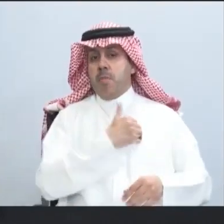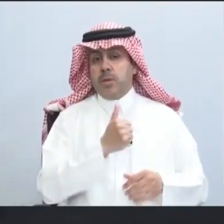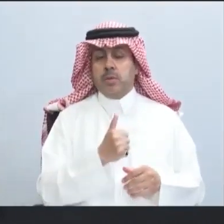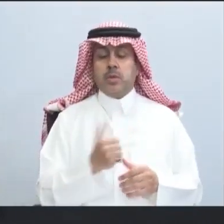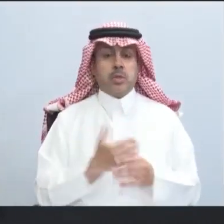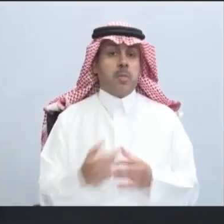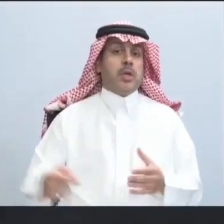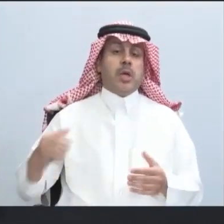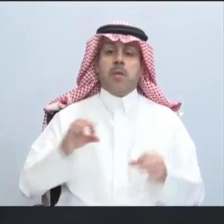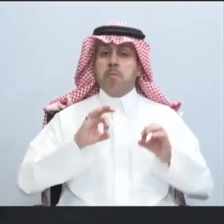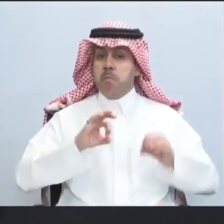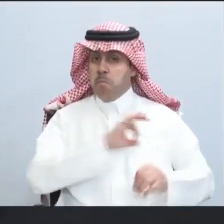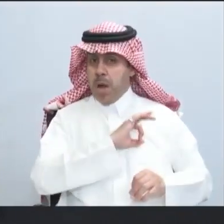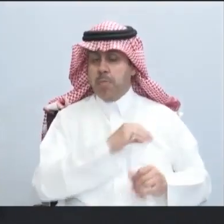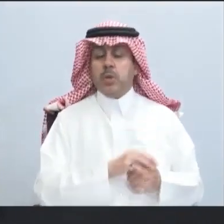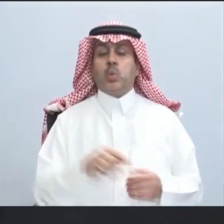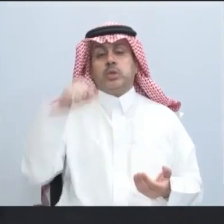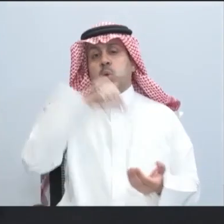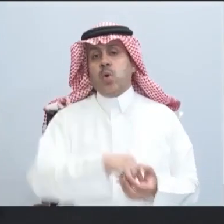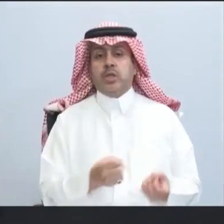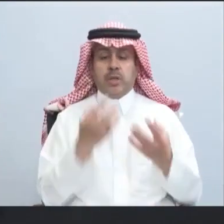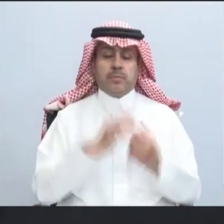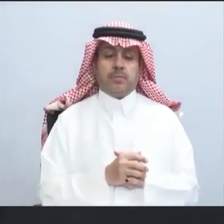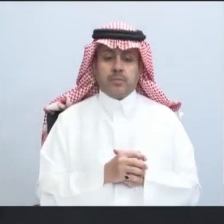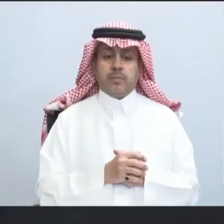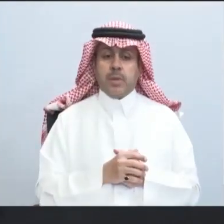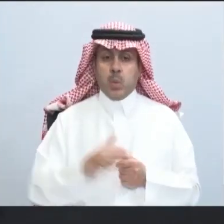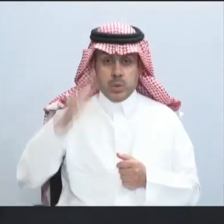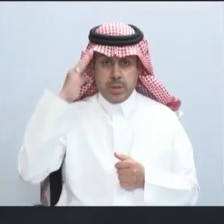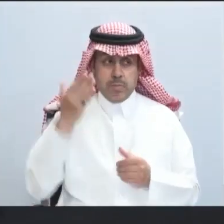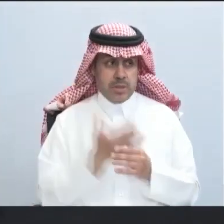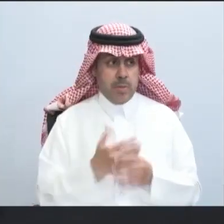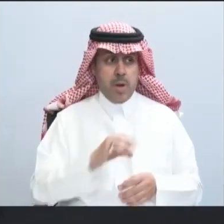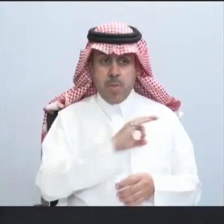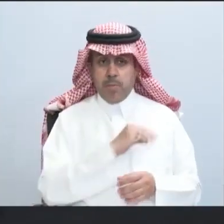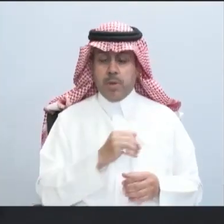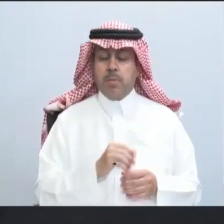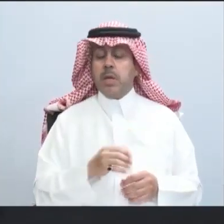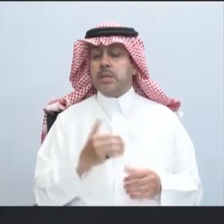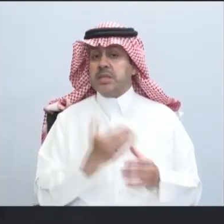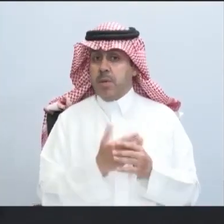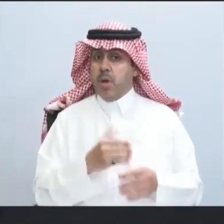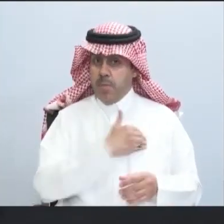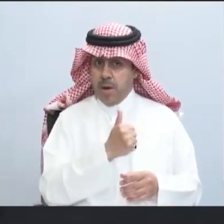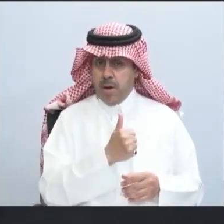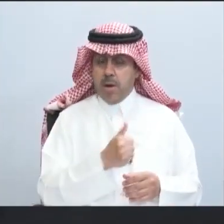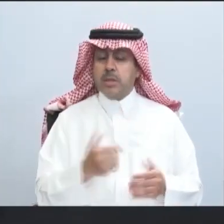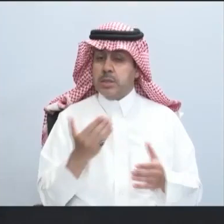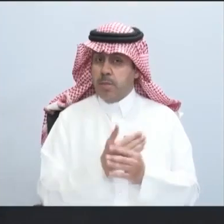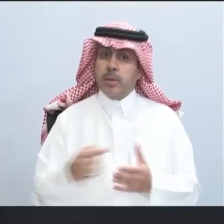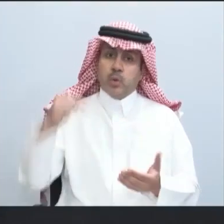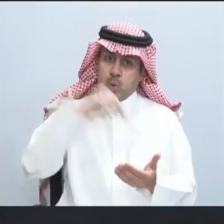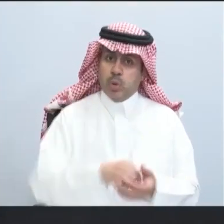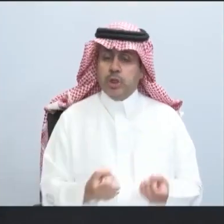الذي هو سبب للمحبه ودخول الجنه فالسلام سبب للمحبه والمحبه سبب للايمان والايمان سبب